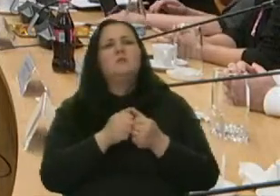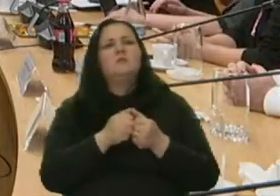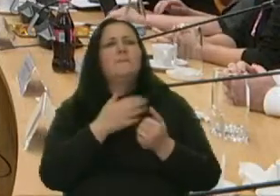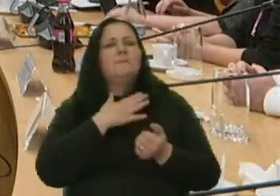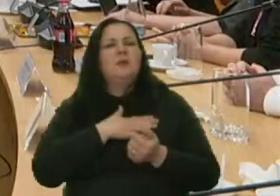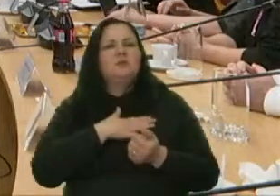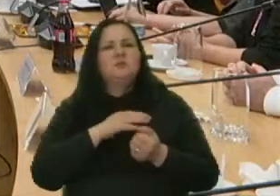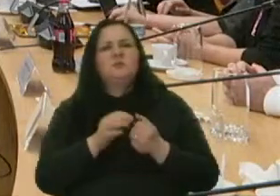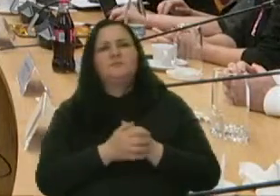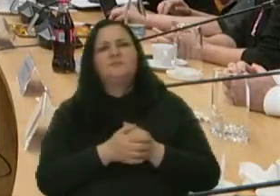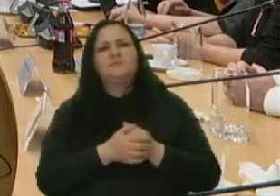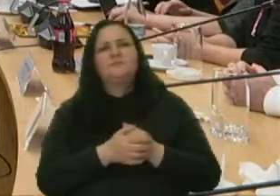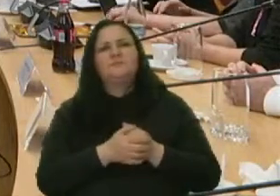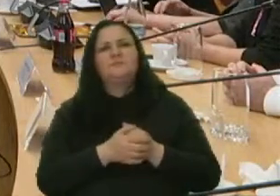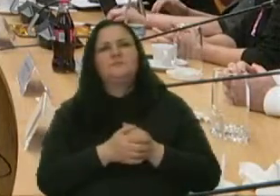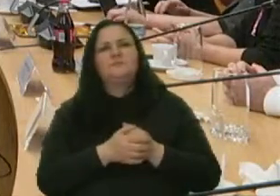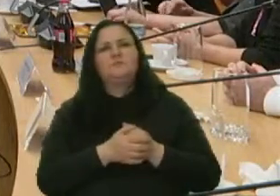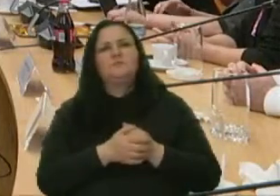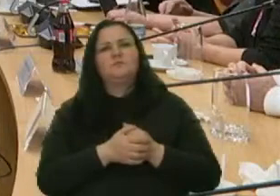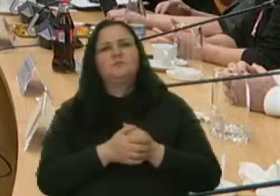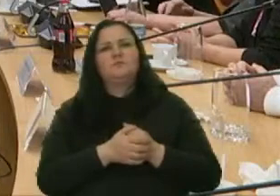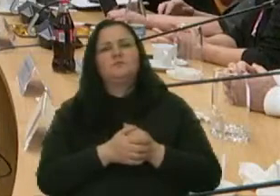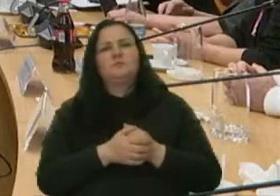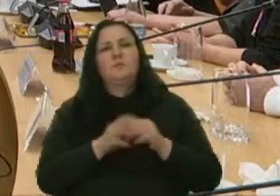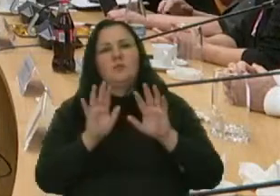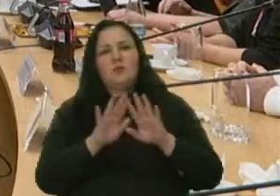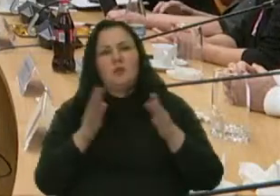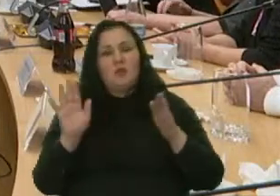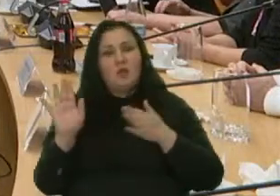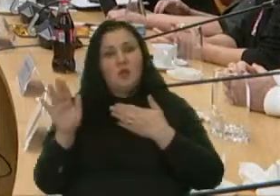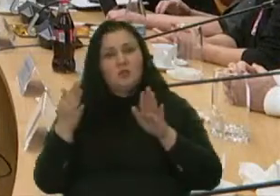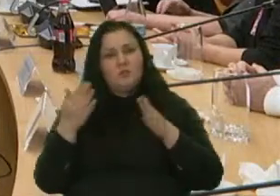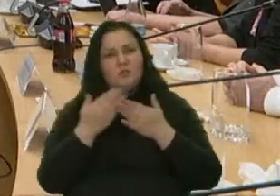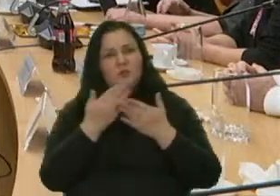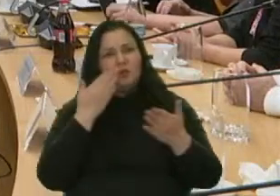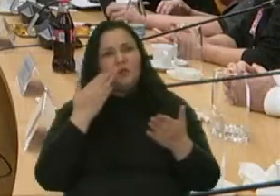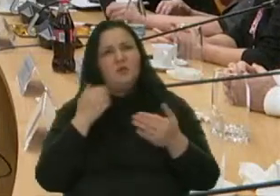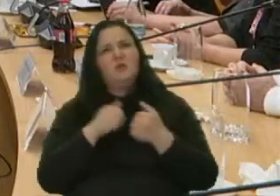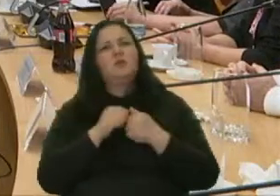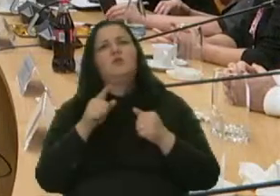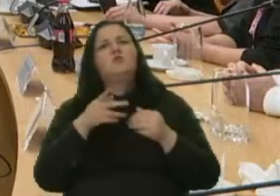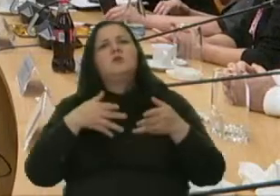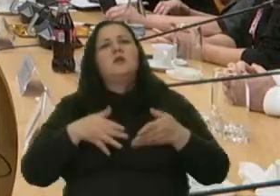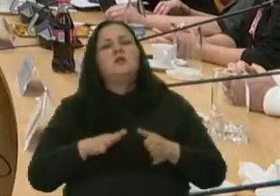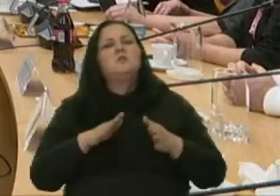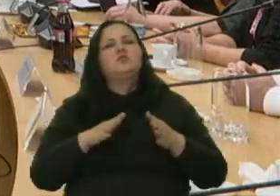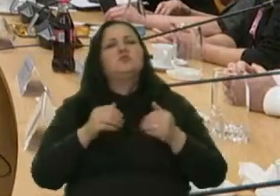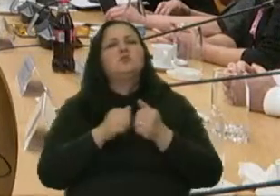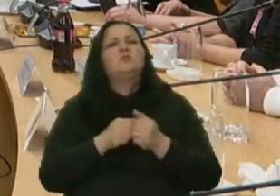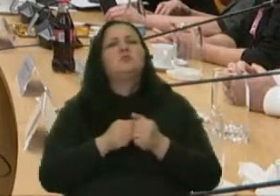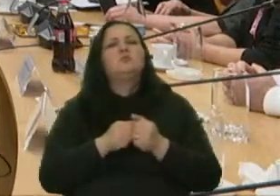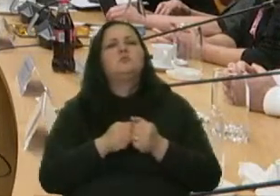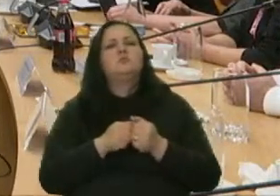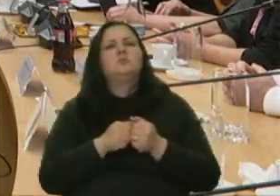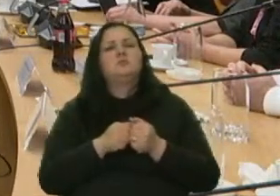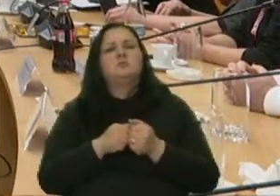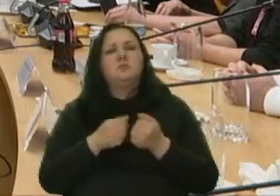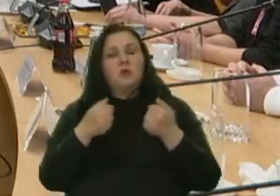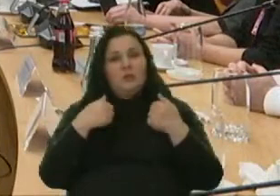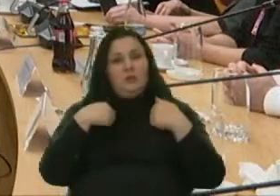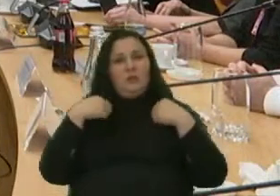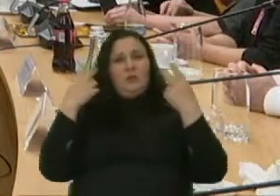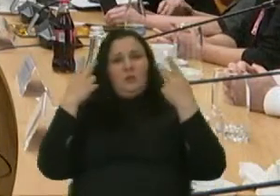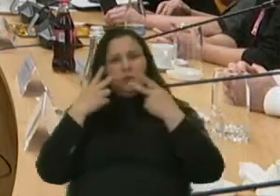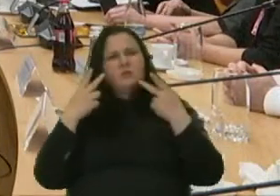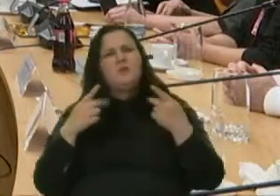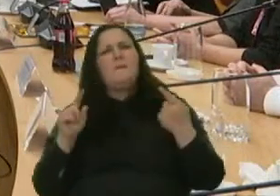să acceptați treaba voastră ă deci a început înainte Deci nu s a născut iarăși ca de obicei eu eu înțeleg